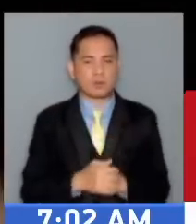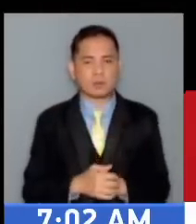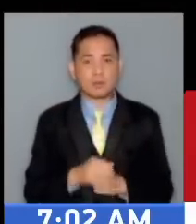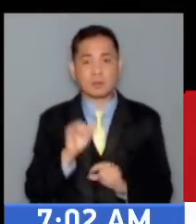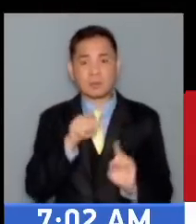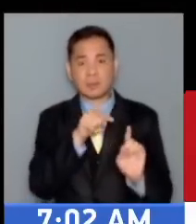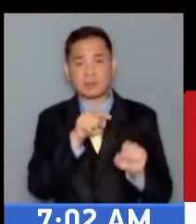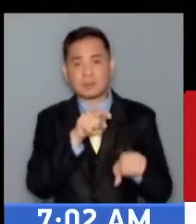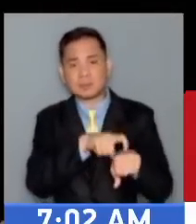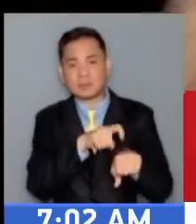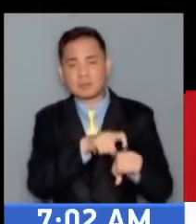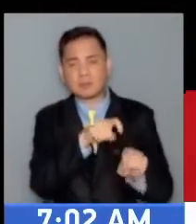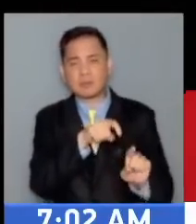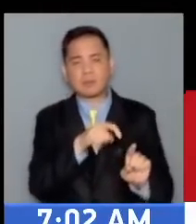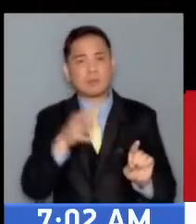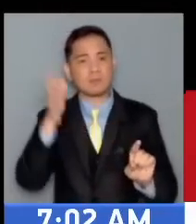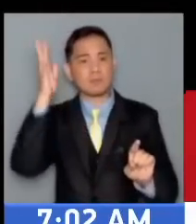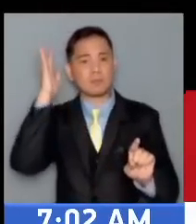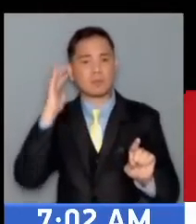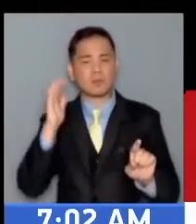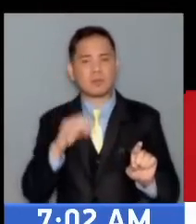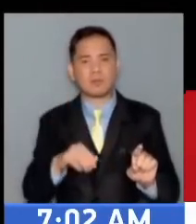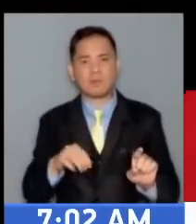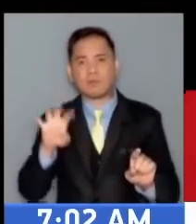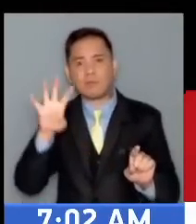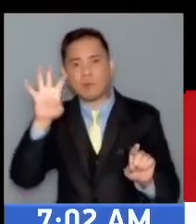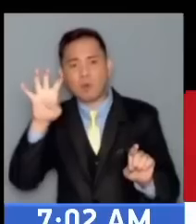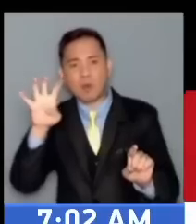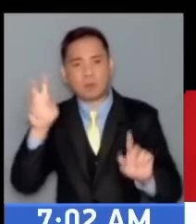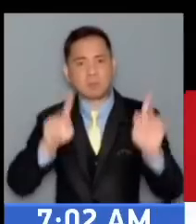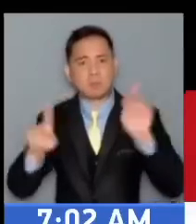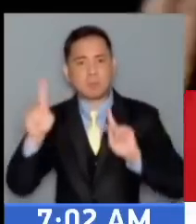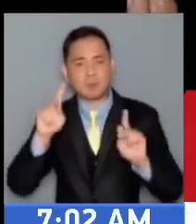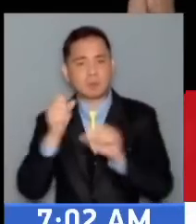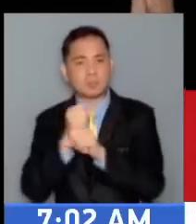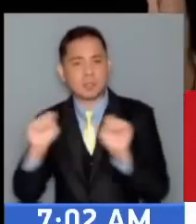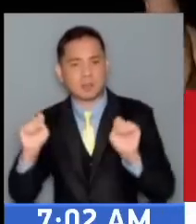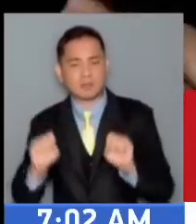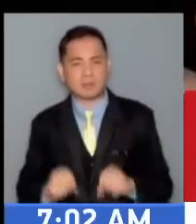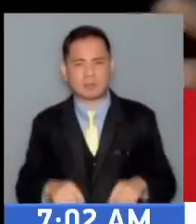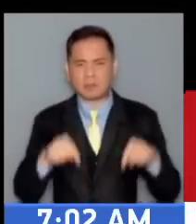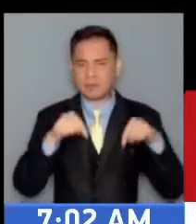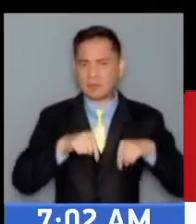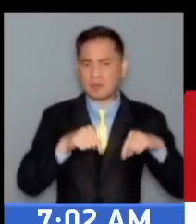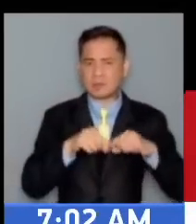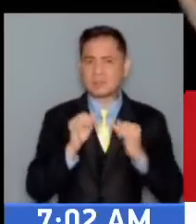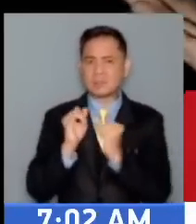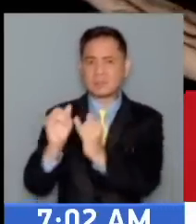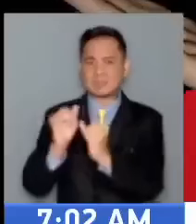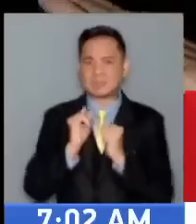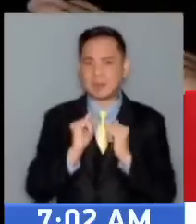victim ng human trafficking. So itong case natin ngayon is somewhat ganun pa rin. Itong